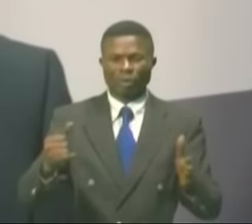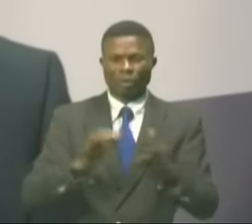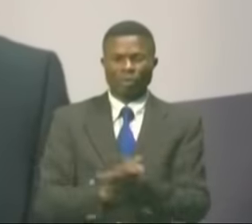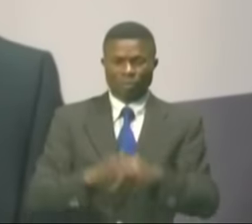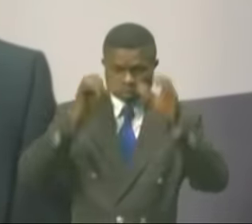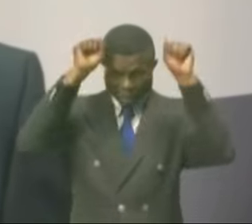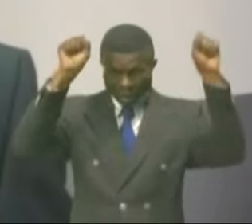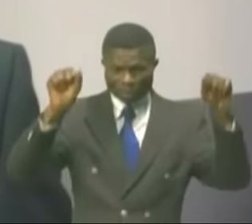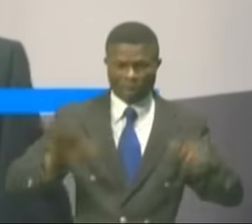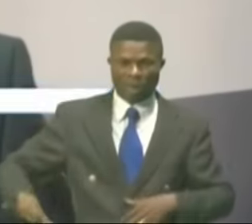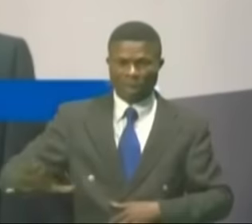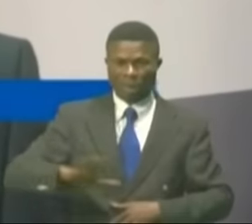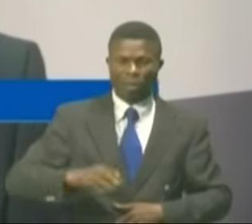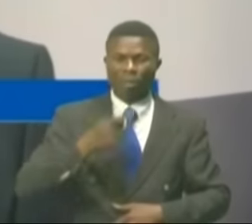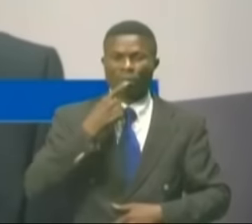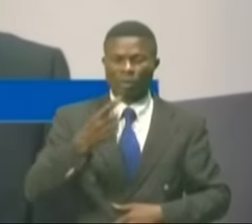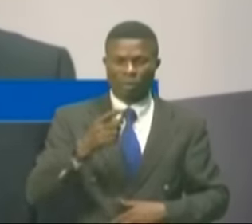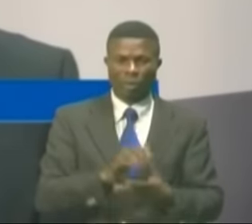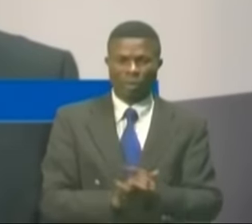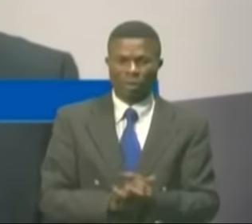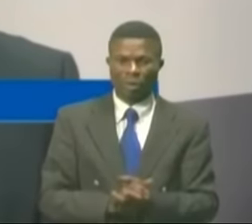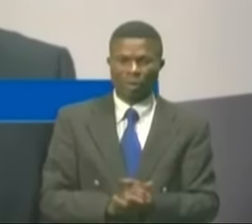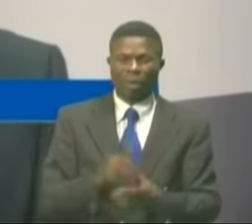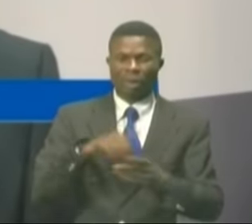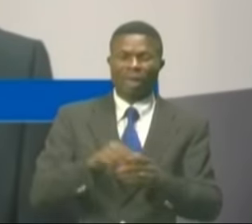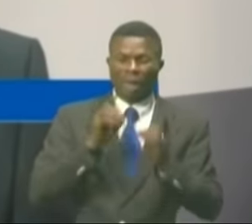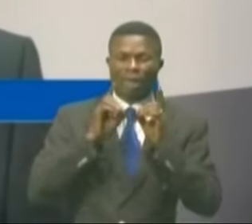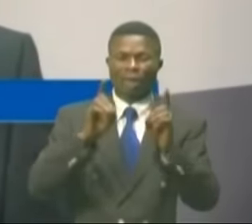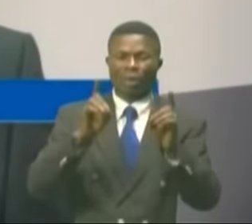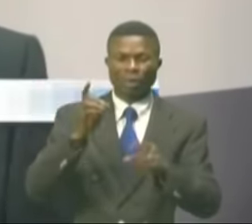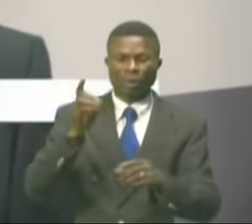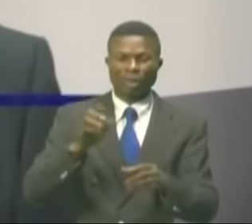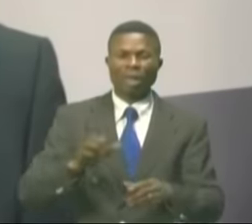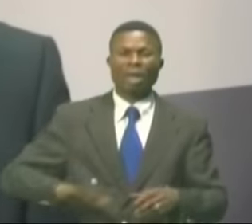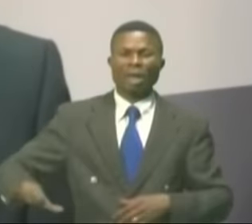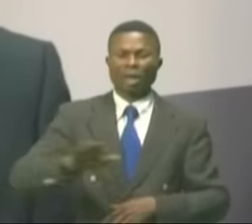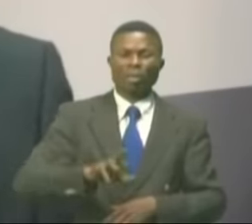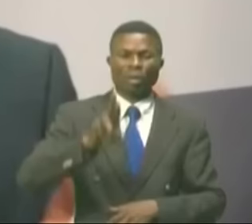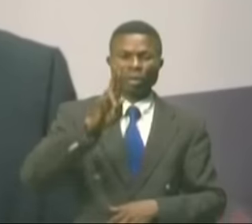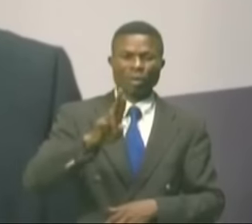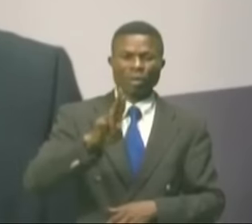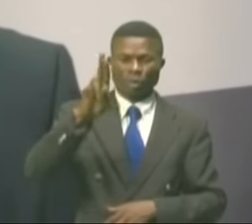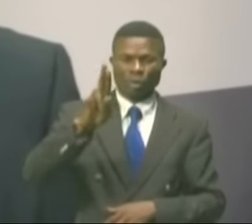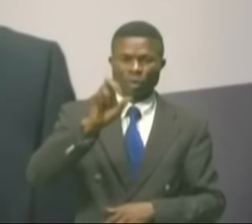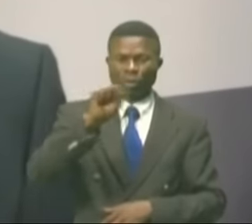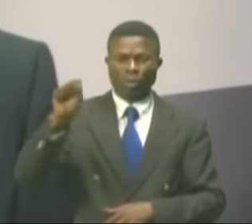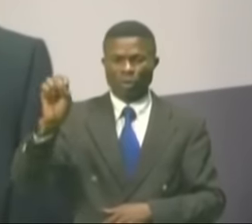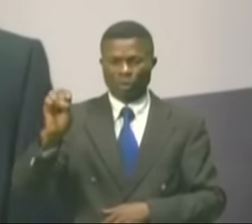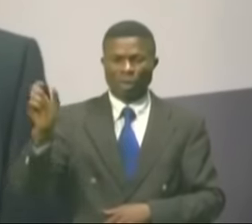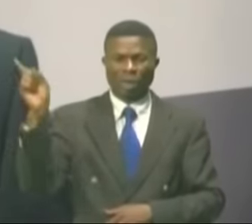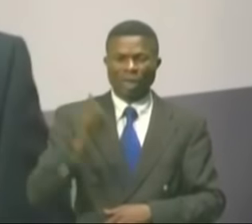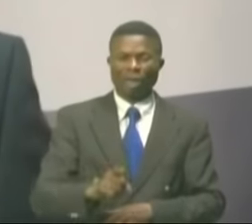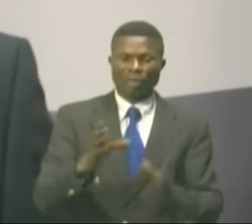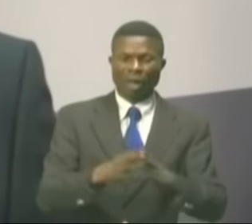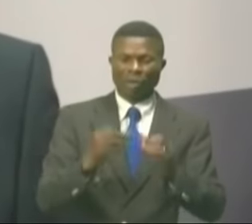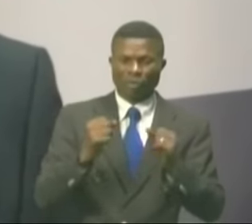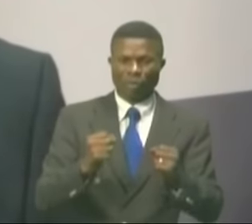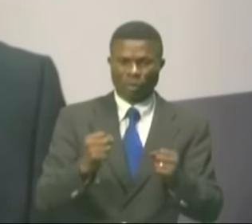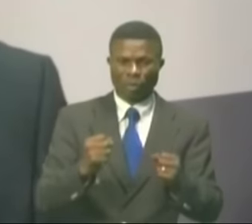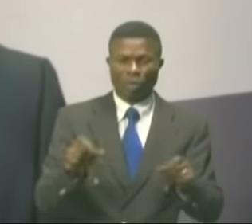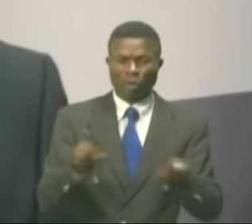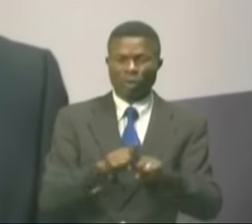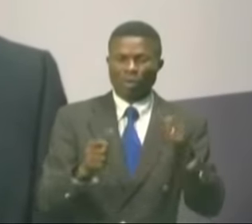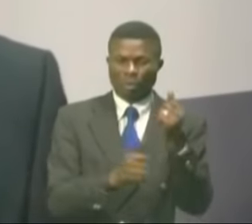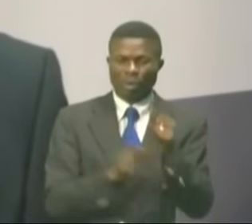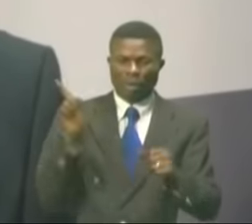l'avait dit dans un de son interview que la Russie vient souvent à la grande porte. Alors comme ce sont des gens qui